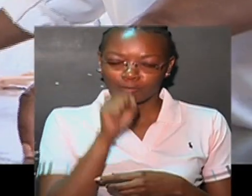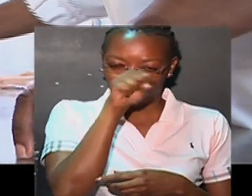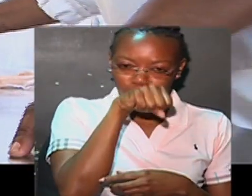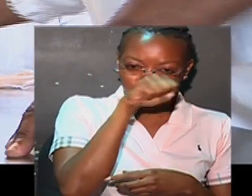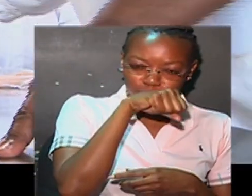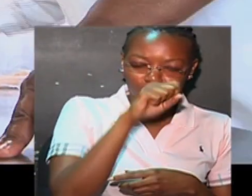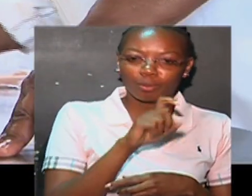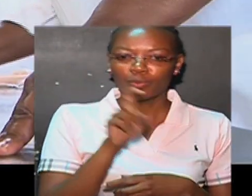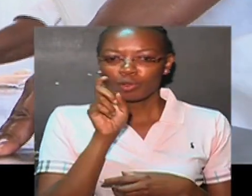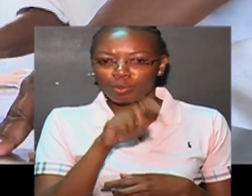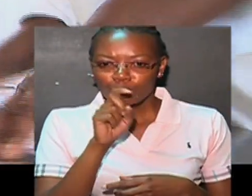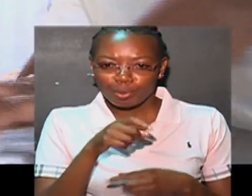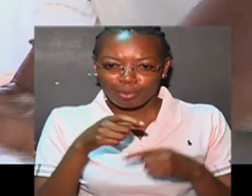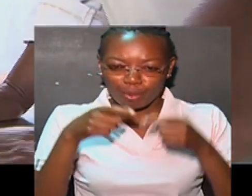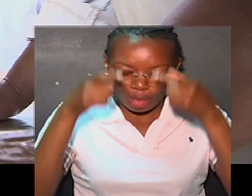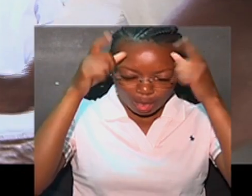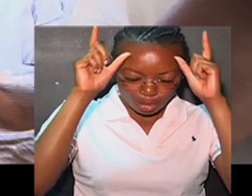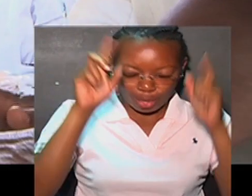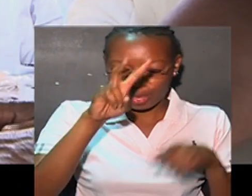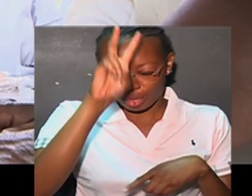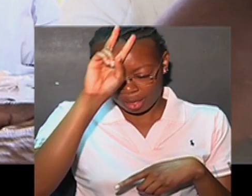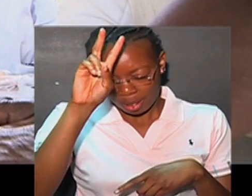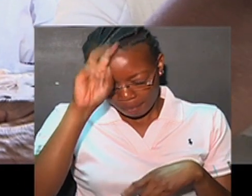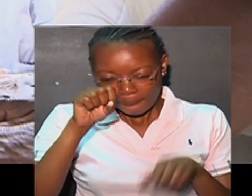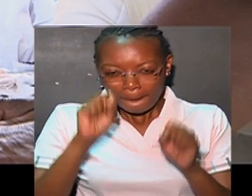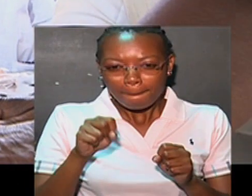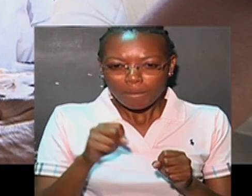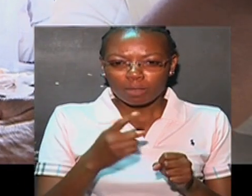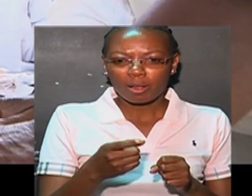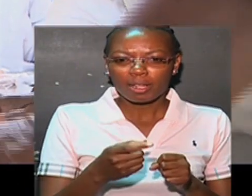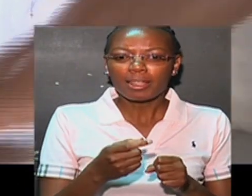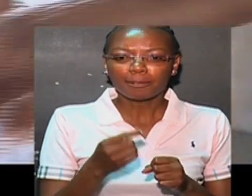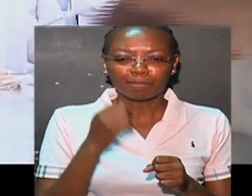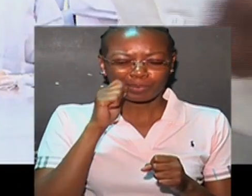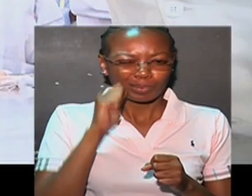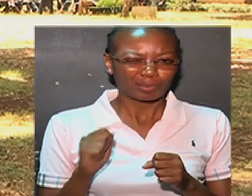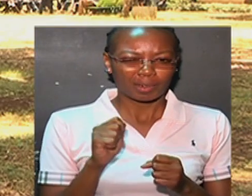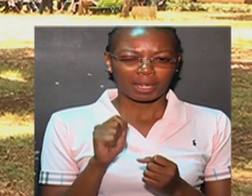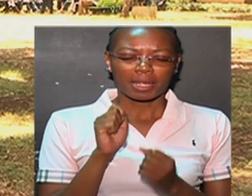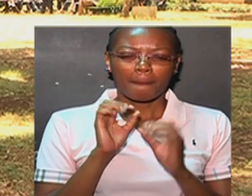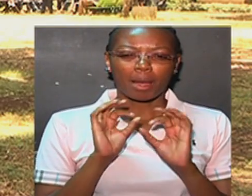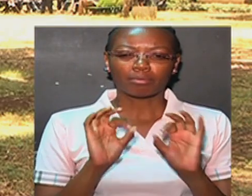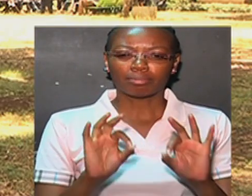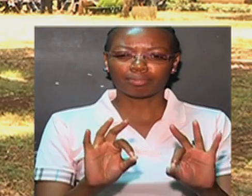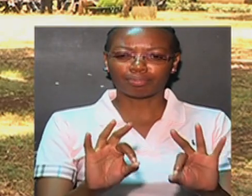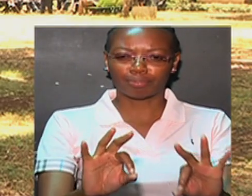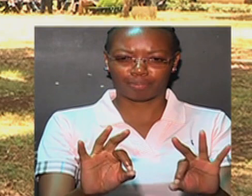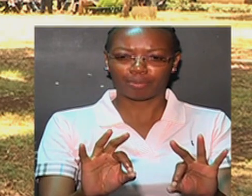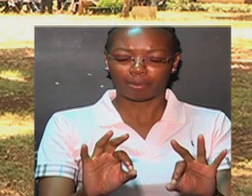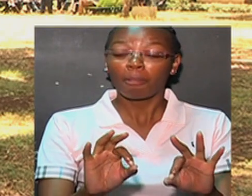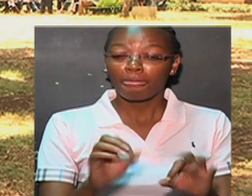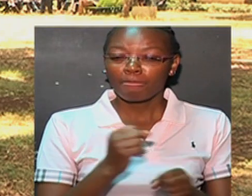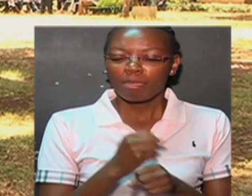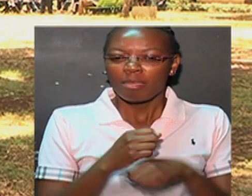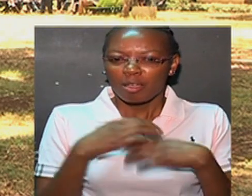Hivyo huwa rahisi inyama hiyo kukaa kwa muda mrefu ama kusafirishwa mbali na Nairobi. Walionyesha